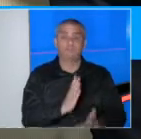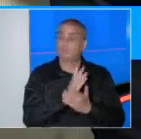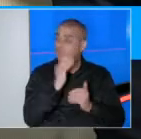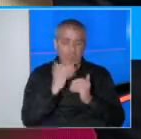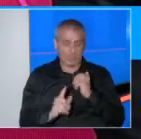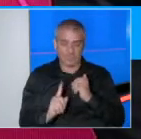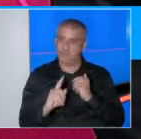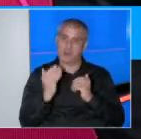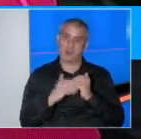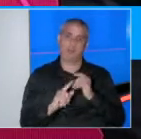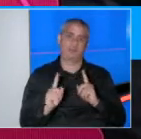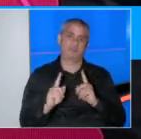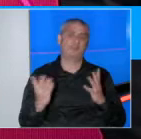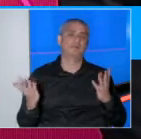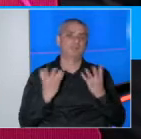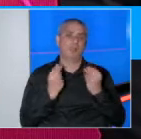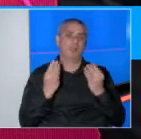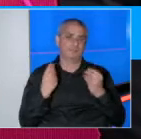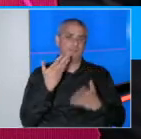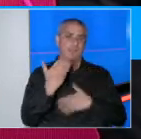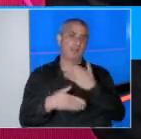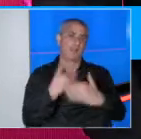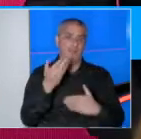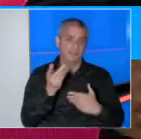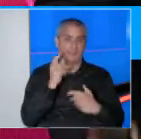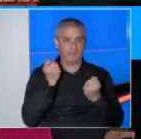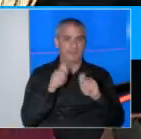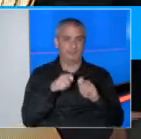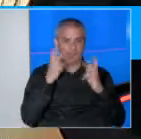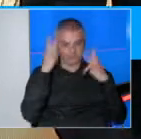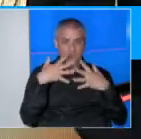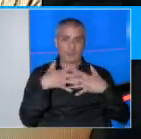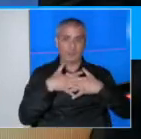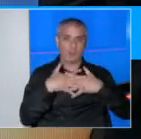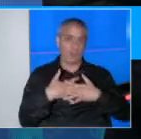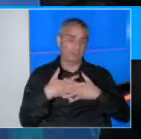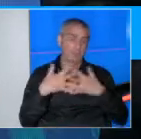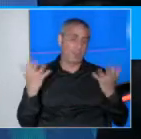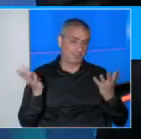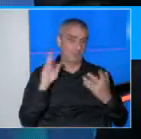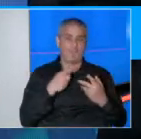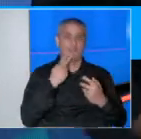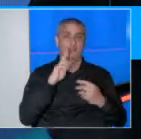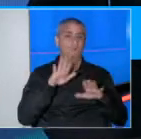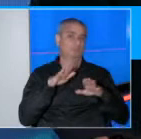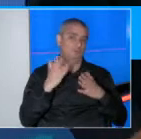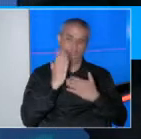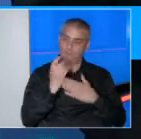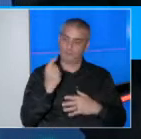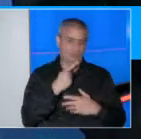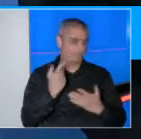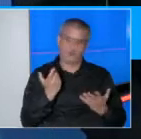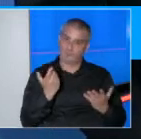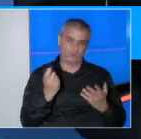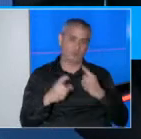נגמר, זה לא נגמר, יש עוד הרבה לעבור בדרך, גם לסגור את ההסכמים הקואליציוניים, גם להשביע הממשלה שזה כבר השבוע לא